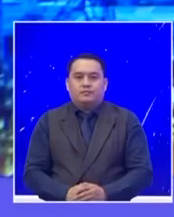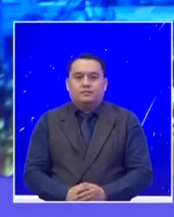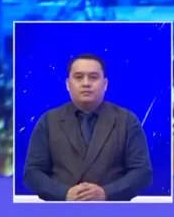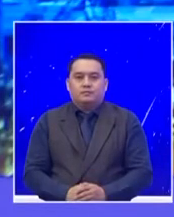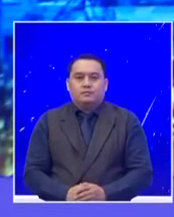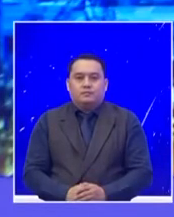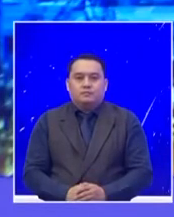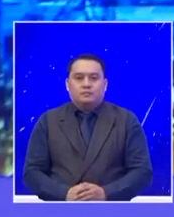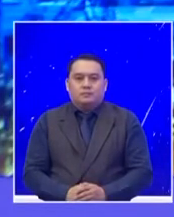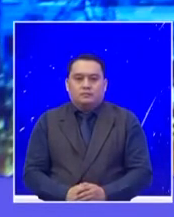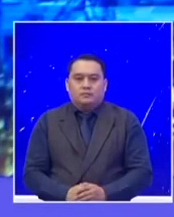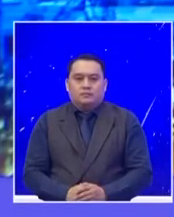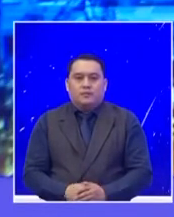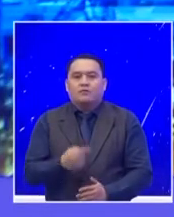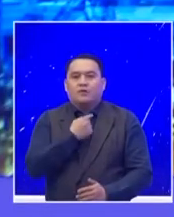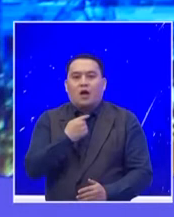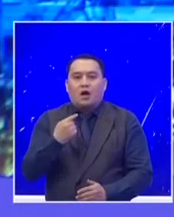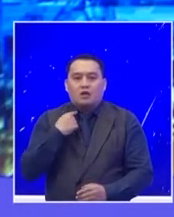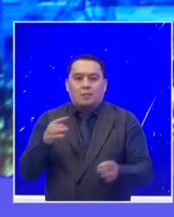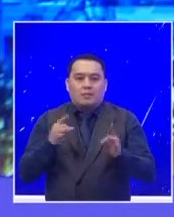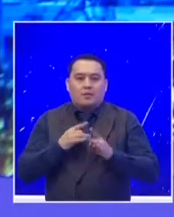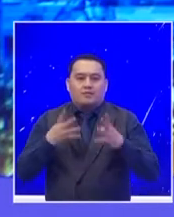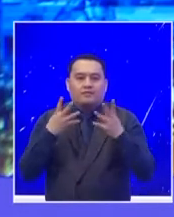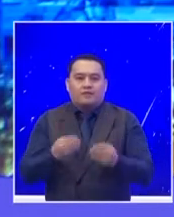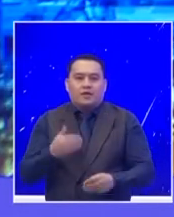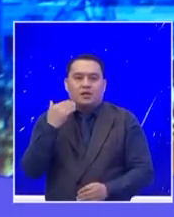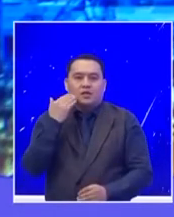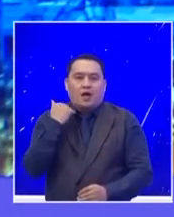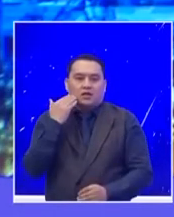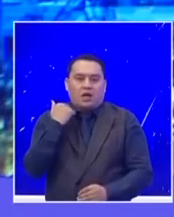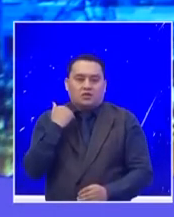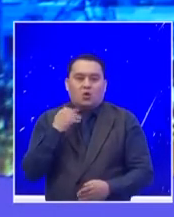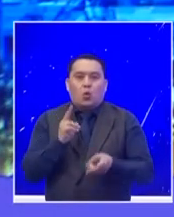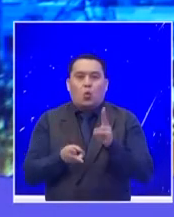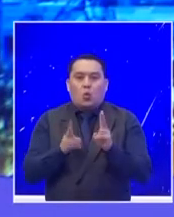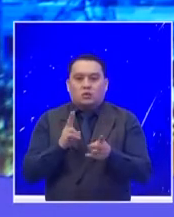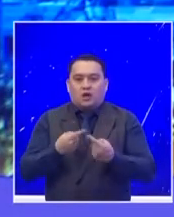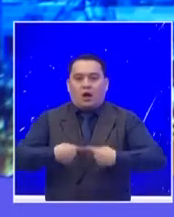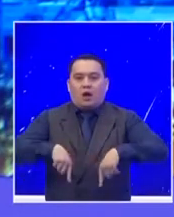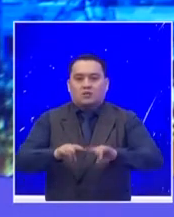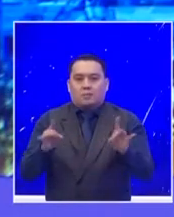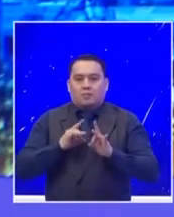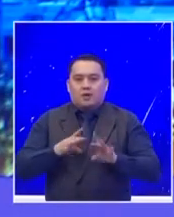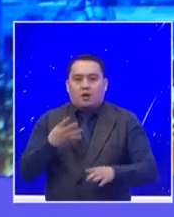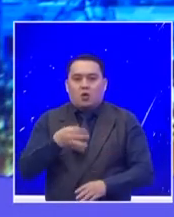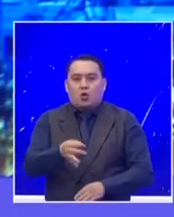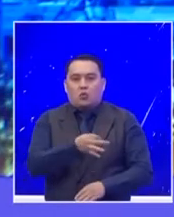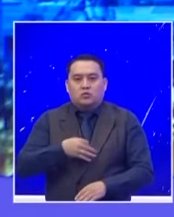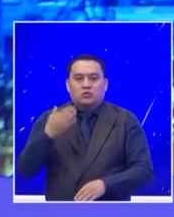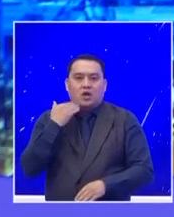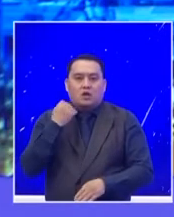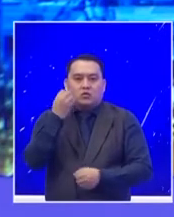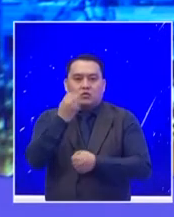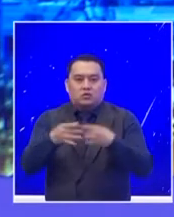Нации много, народ един. В Талдыкургане отметили Всемирный день татарской кухни. Организовали праздник Алматинский областной